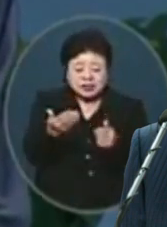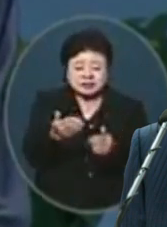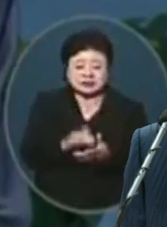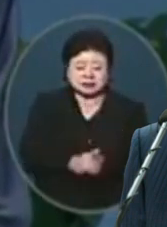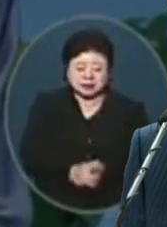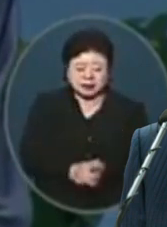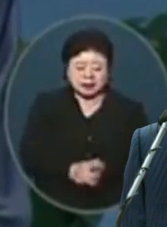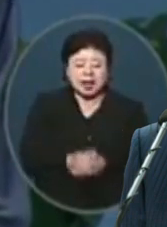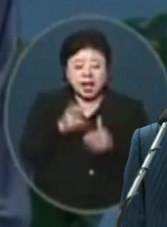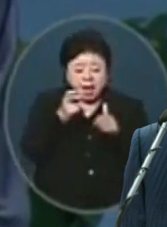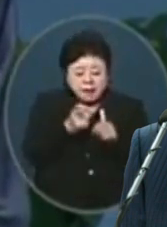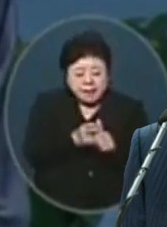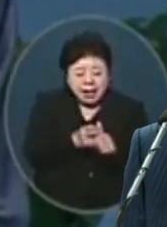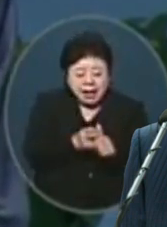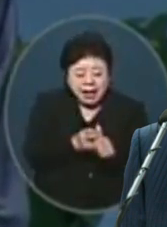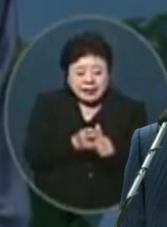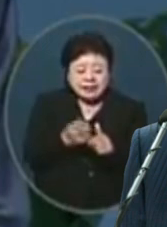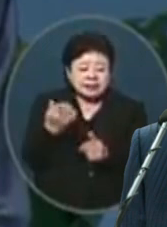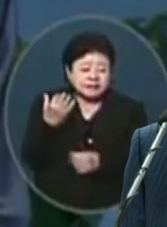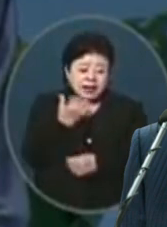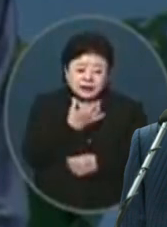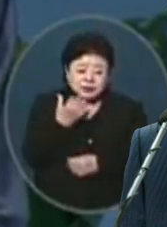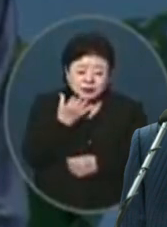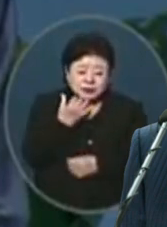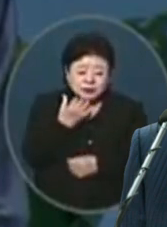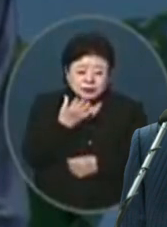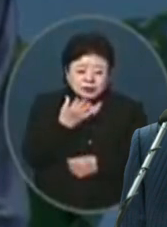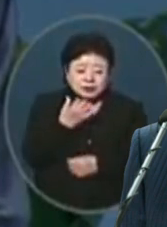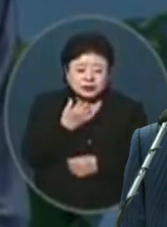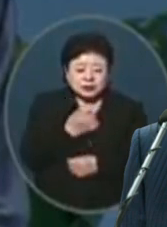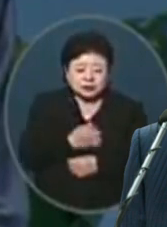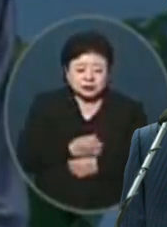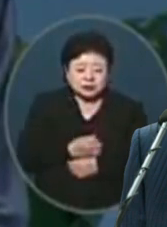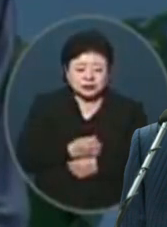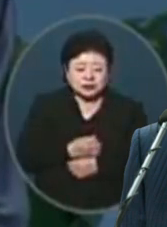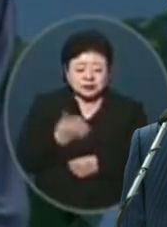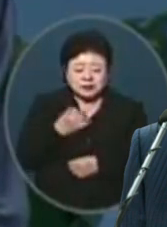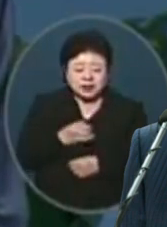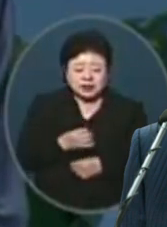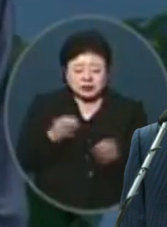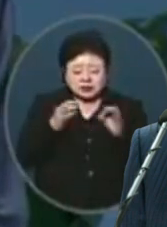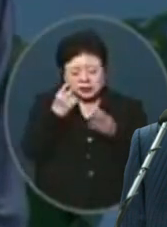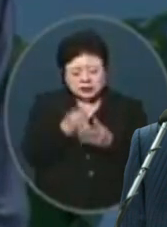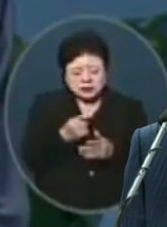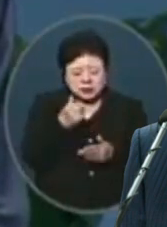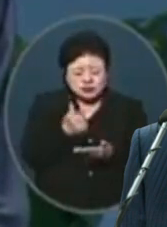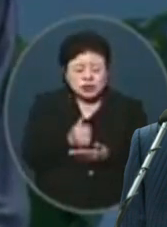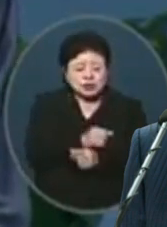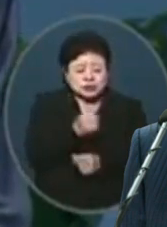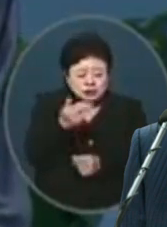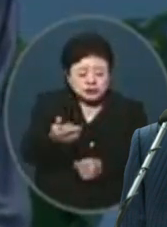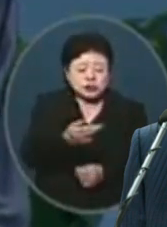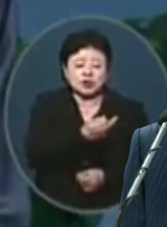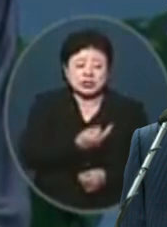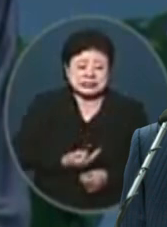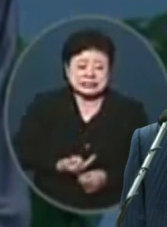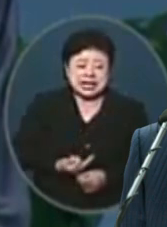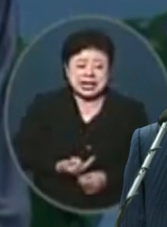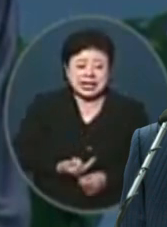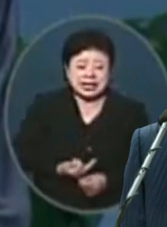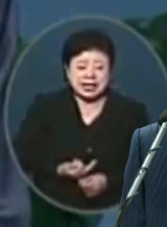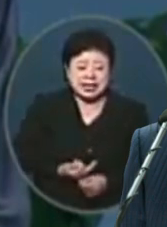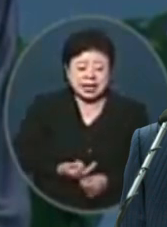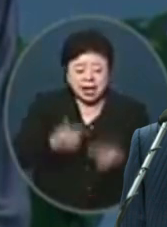배반한 베드로를 찾아와서 죄를 용서하시고 제자로서